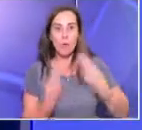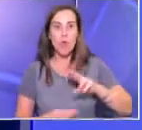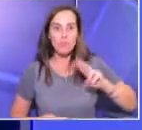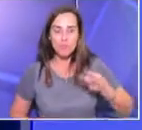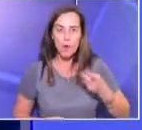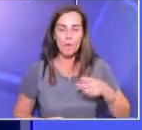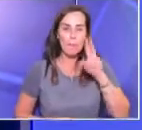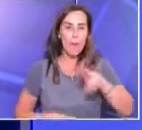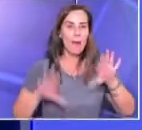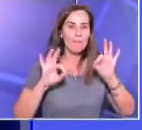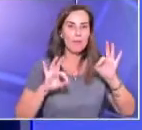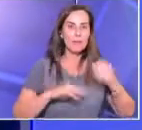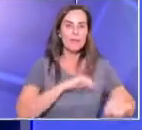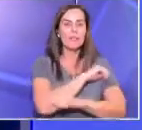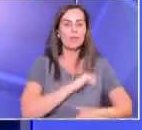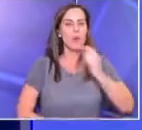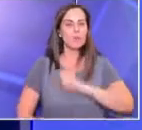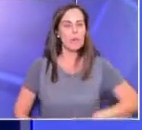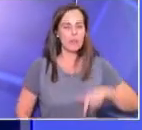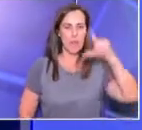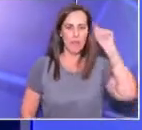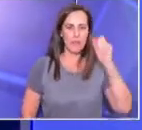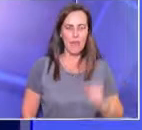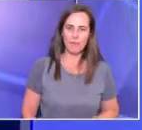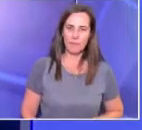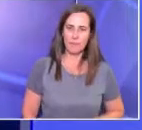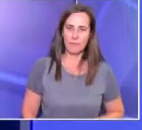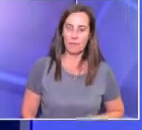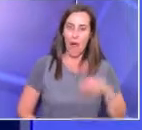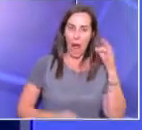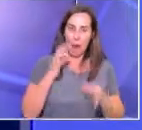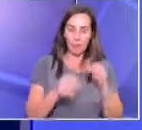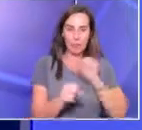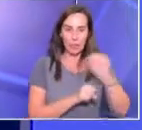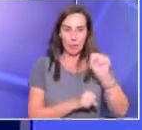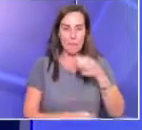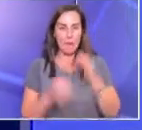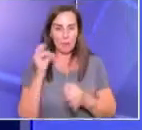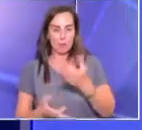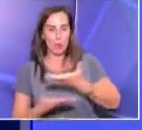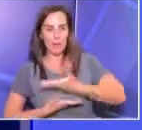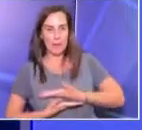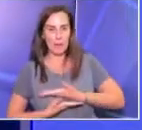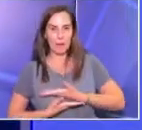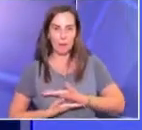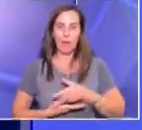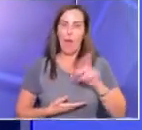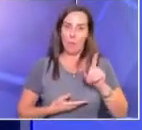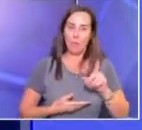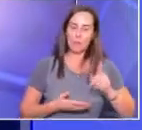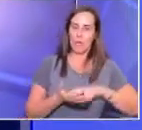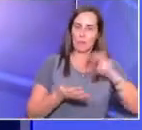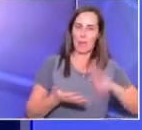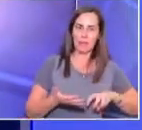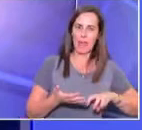שוב ב-2010 לסגן ראש עיריית תל אביב יפו. הפרקליטות עררה, בית המשפט קיבל את העיר, וולך נאלץ